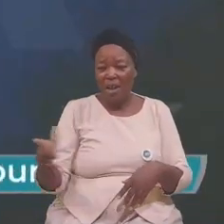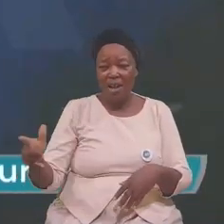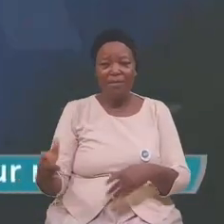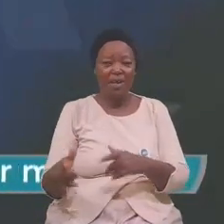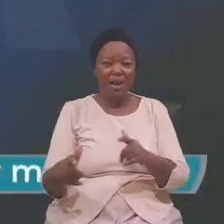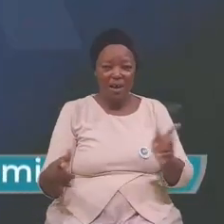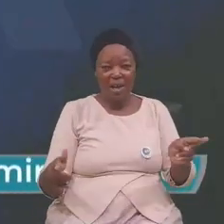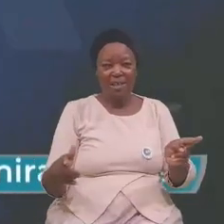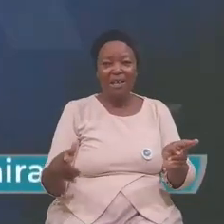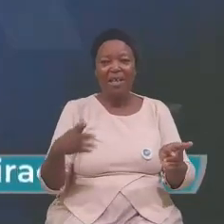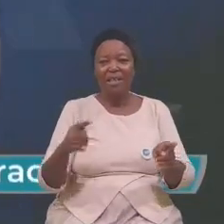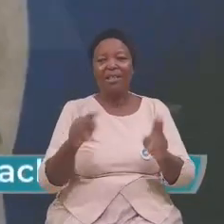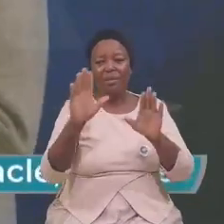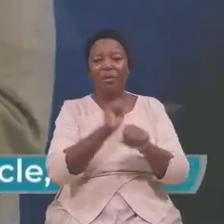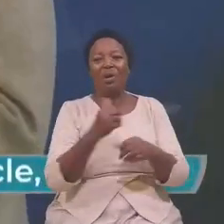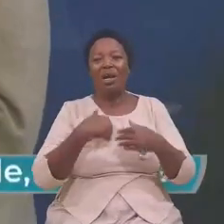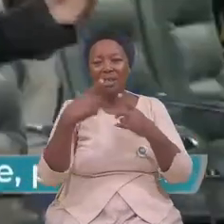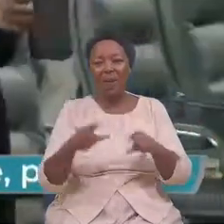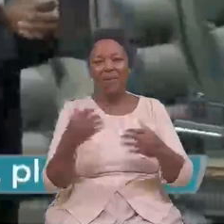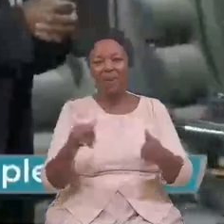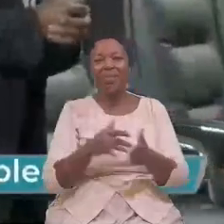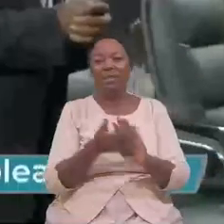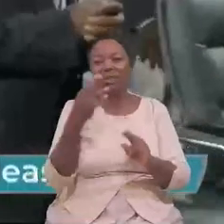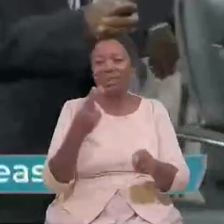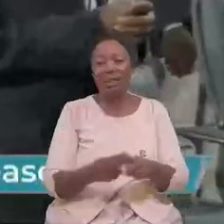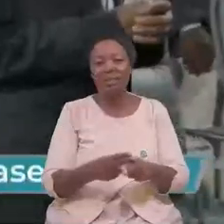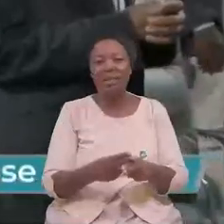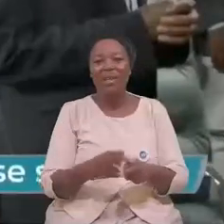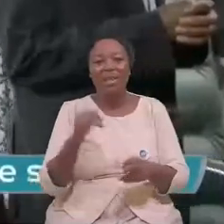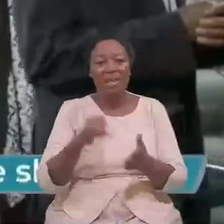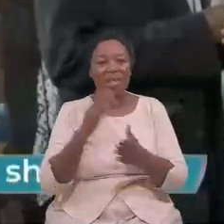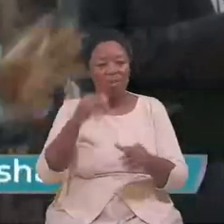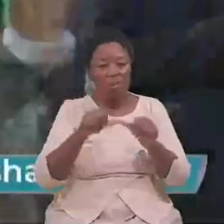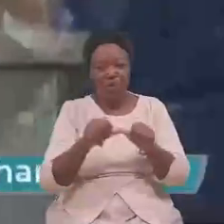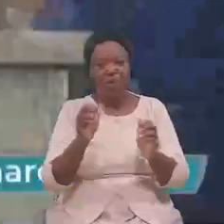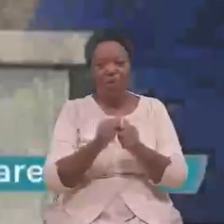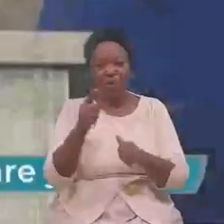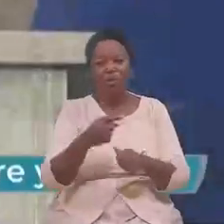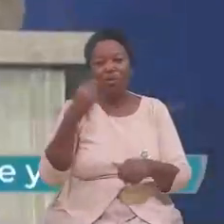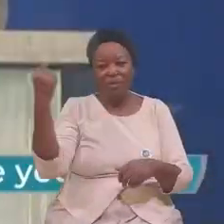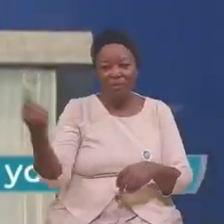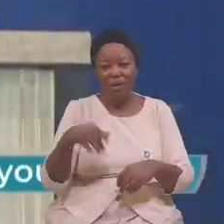ont déjà lieu. Et ça va continuer avec toi pour toujours.